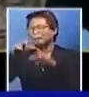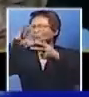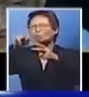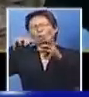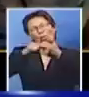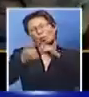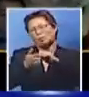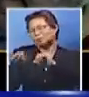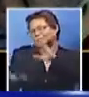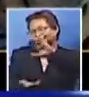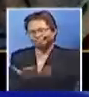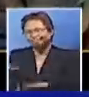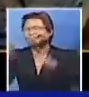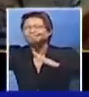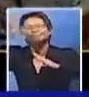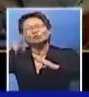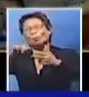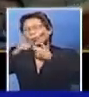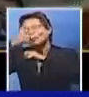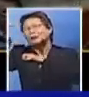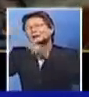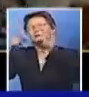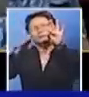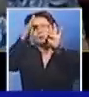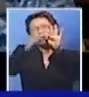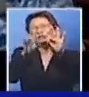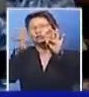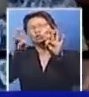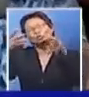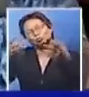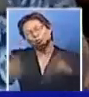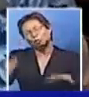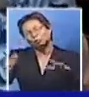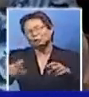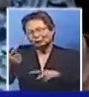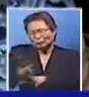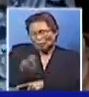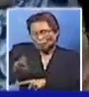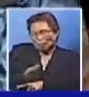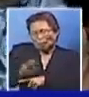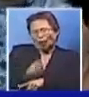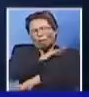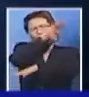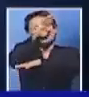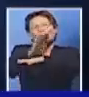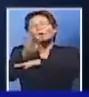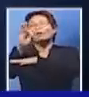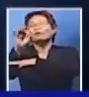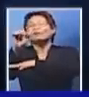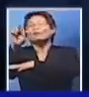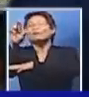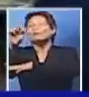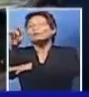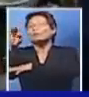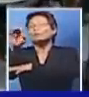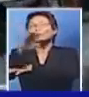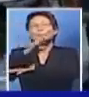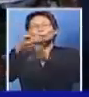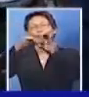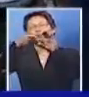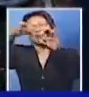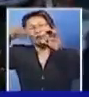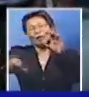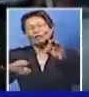masalah kepada pesilat negara kerana sejak 9 Julai lalu, mereka telah menjalani latihan di Bukit Fraser bagi menyesuaikan diri dengan persekitaran